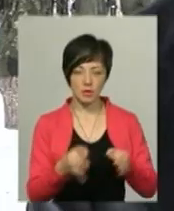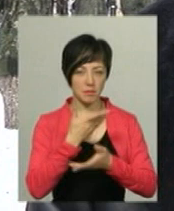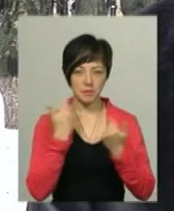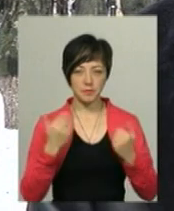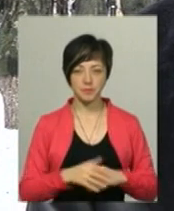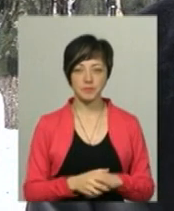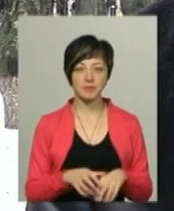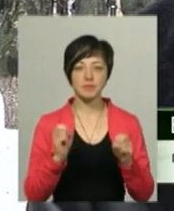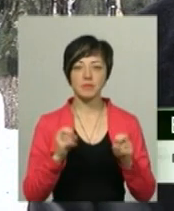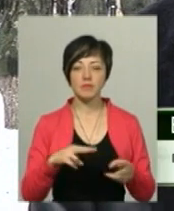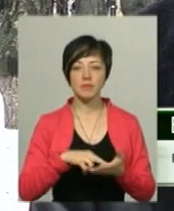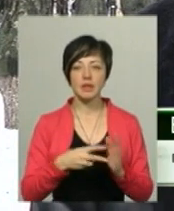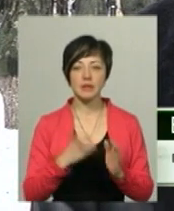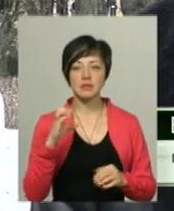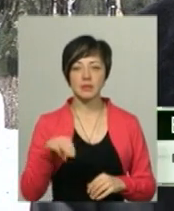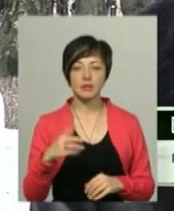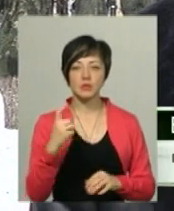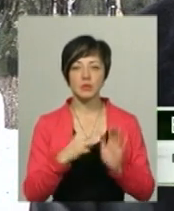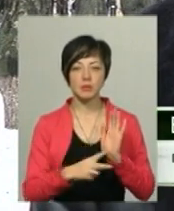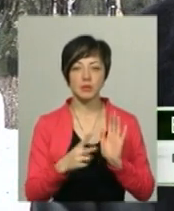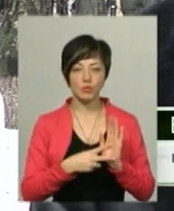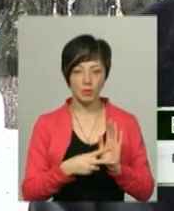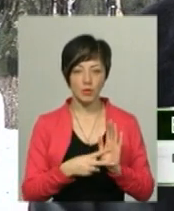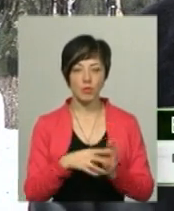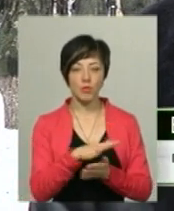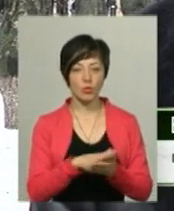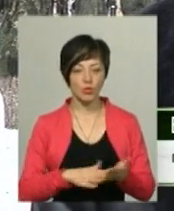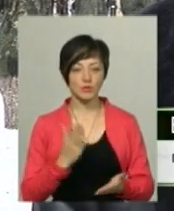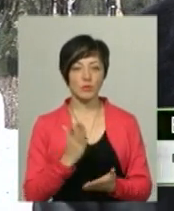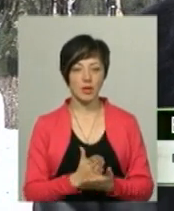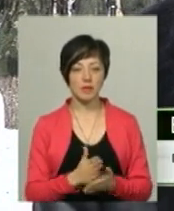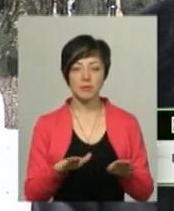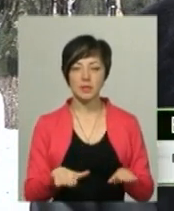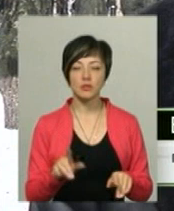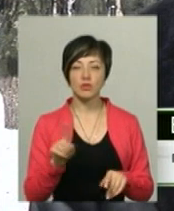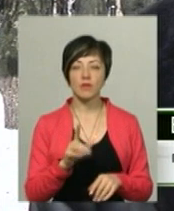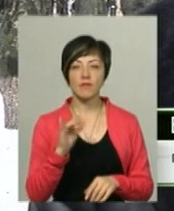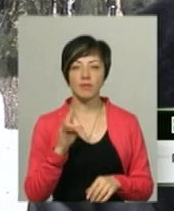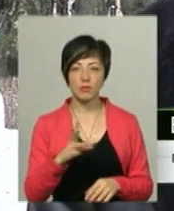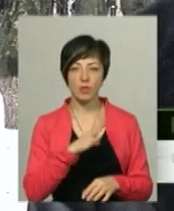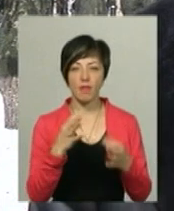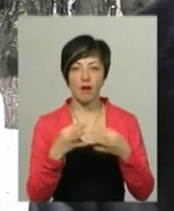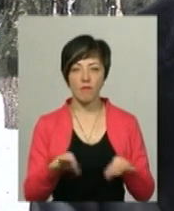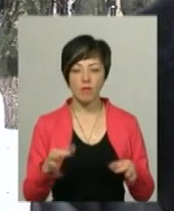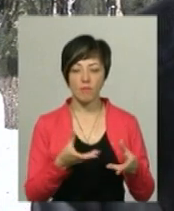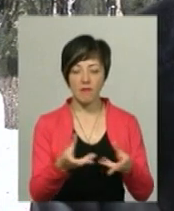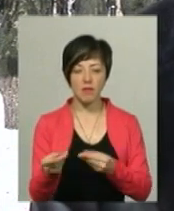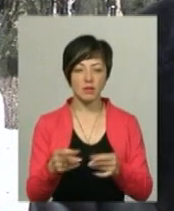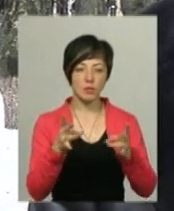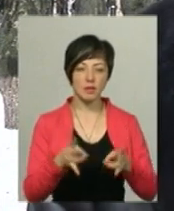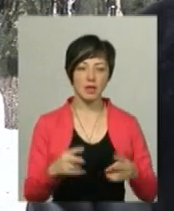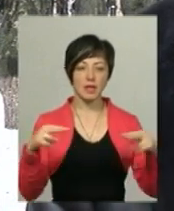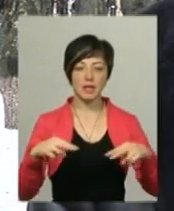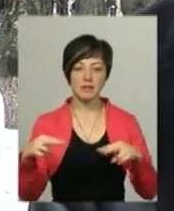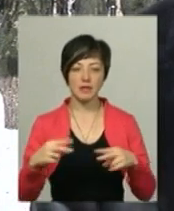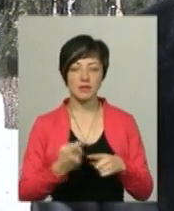з тим, що ризики, які передбачені статтею 177, вони продовжують мати місце, а саме те, що він, перебуваючи на волі, може впливати на потерпілих, на свідків в